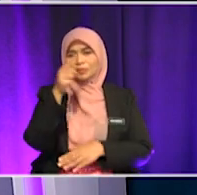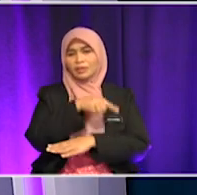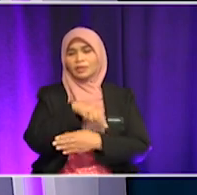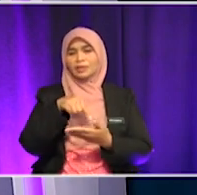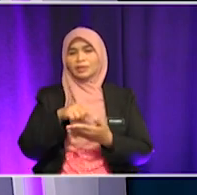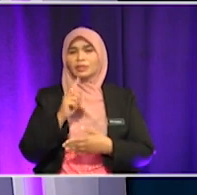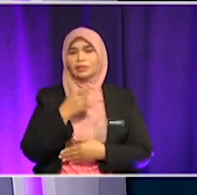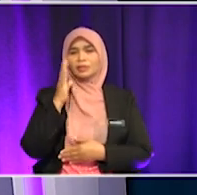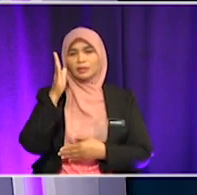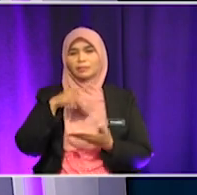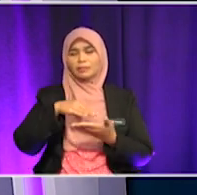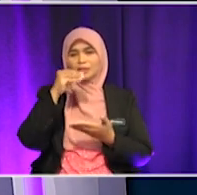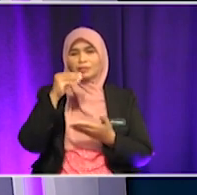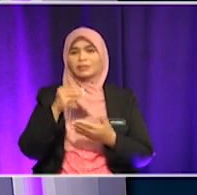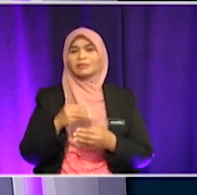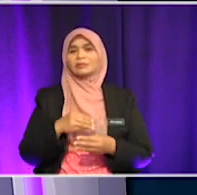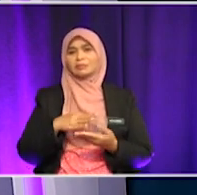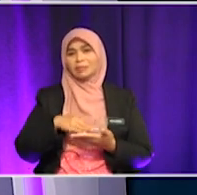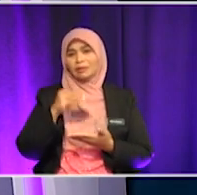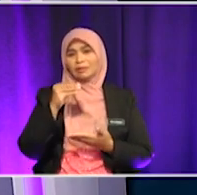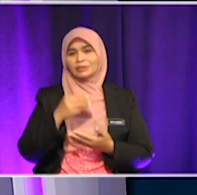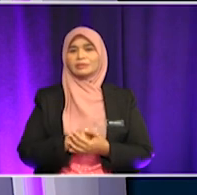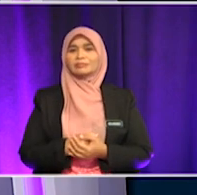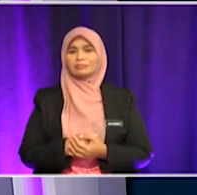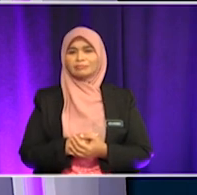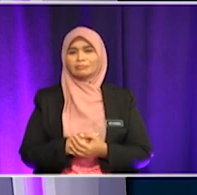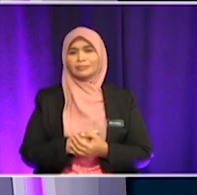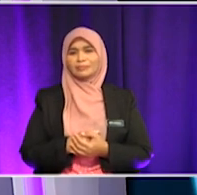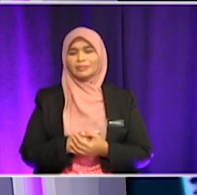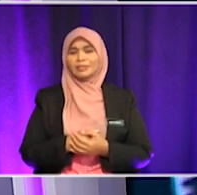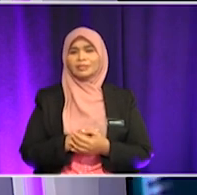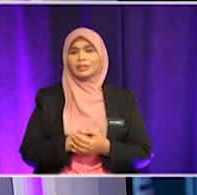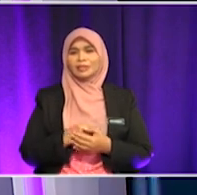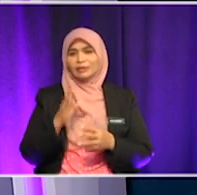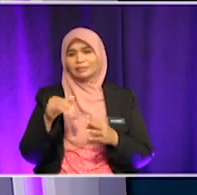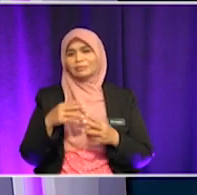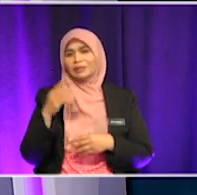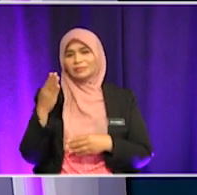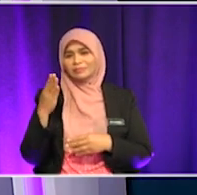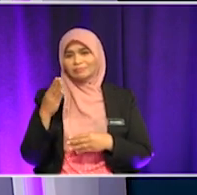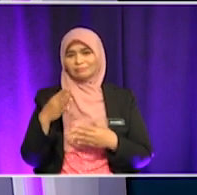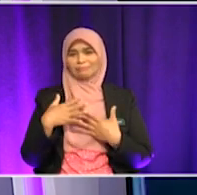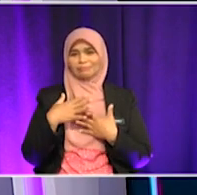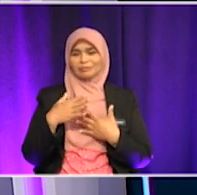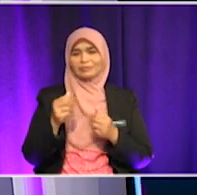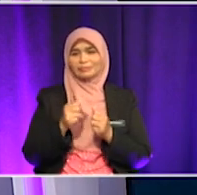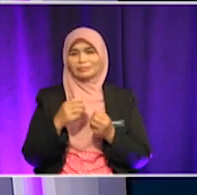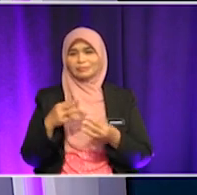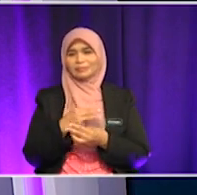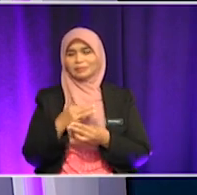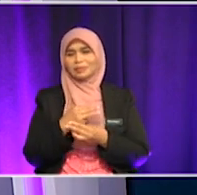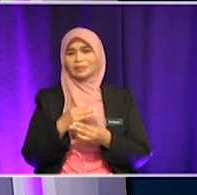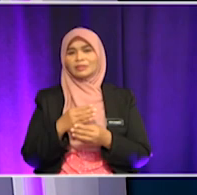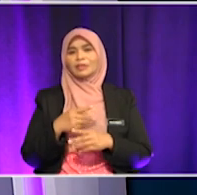satu mata pelajaran yang digeruni murid-murid tapi sebenarnya tidaklah segeruni itu kerana cikgu akan berikan kepada kita pengetahuan yang cukup